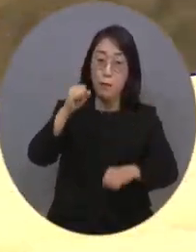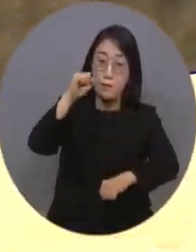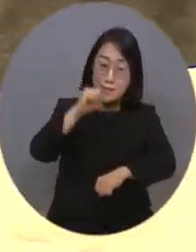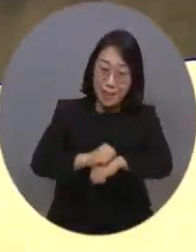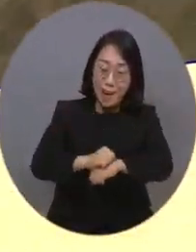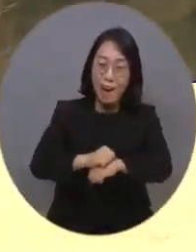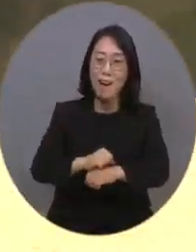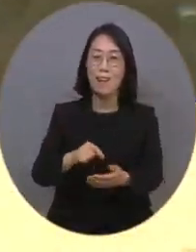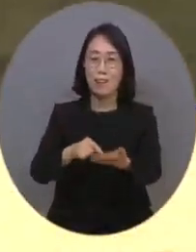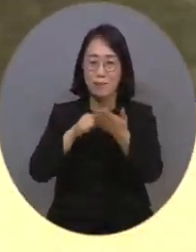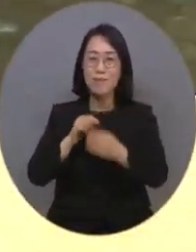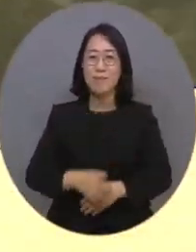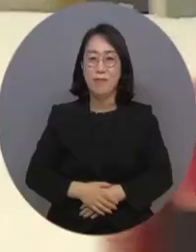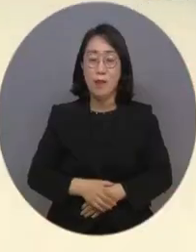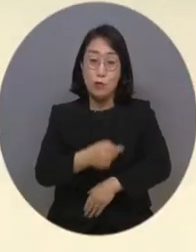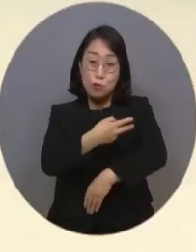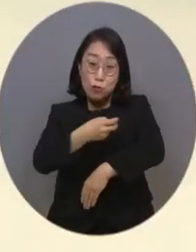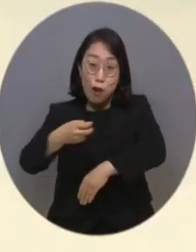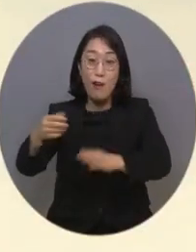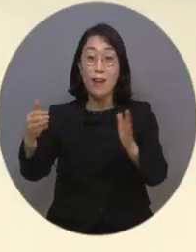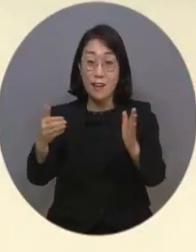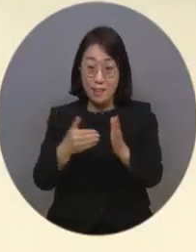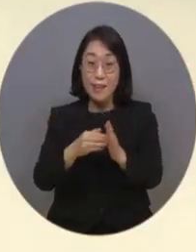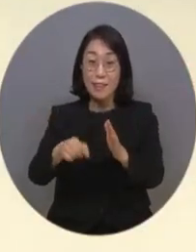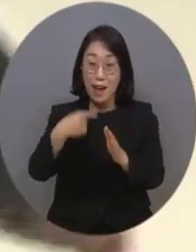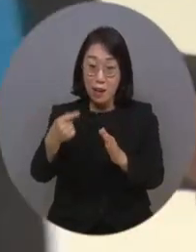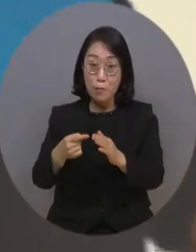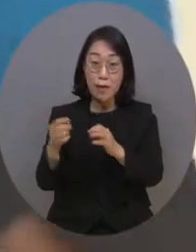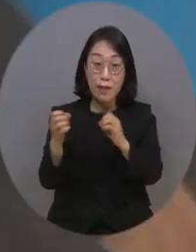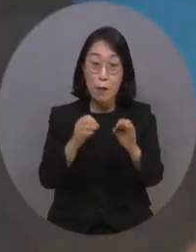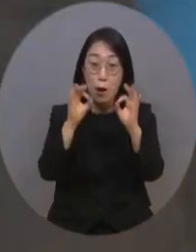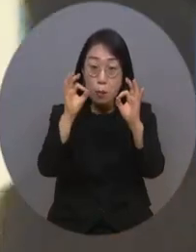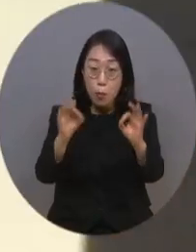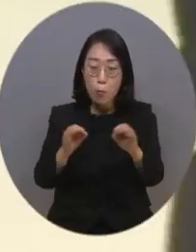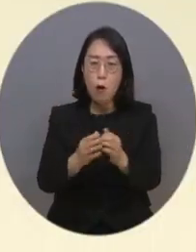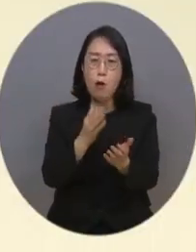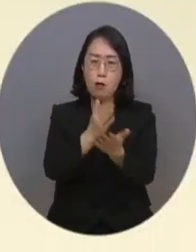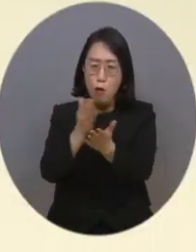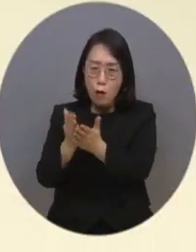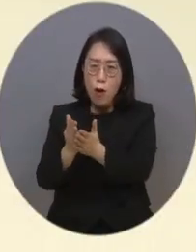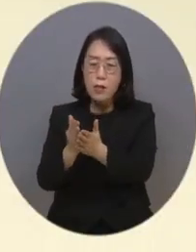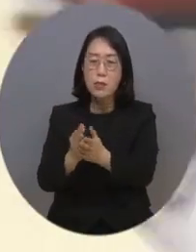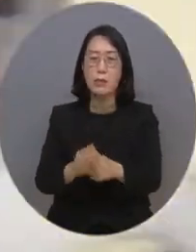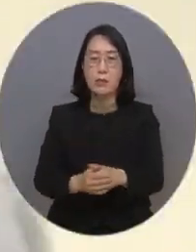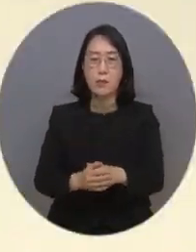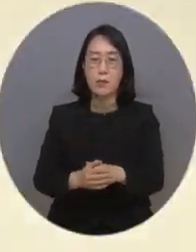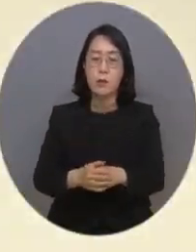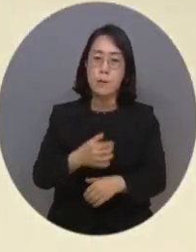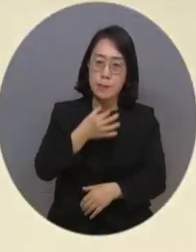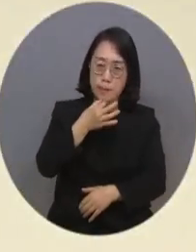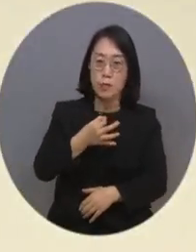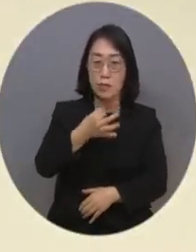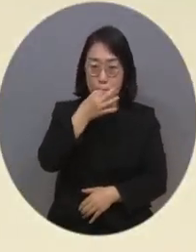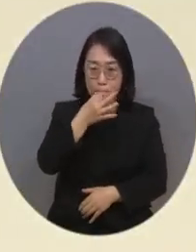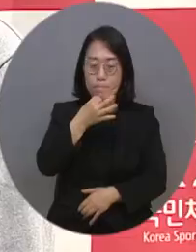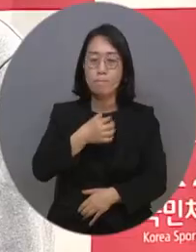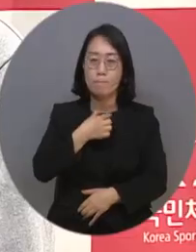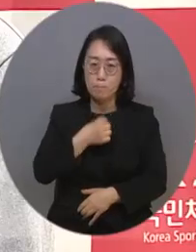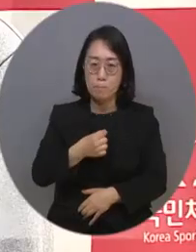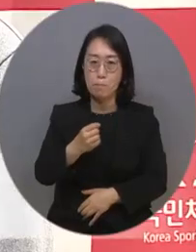있습니다 당시 수영 경기를 마치고 만난 김은지 선수는 다양한 종목에 대한 욕심을 드러내기도